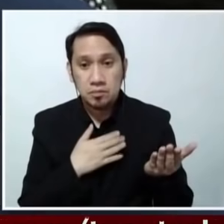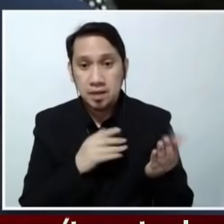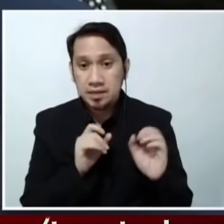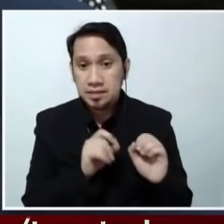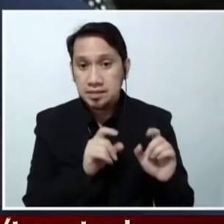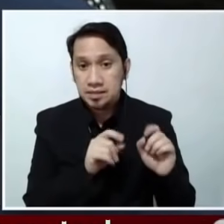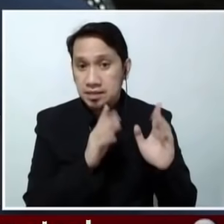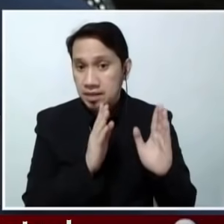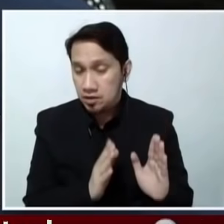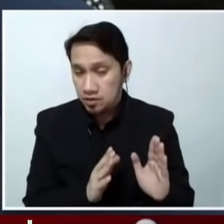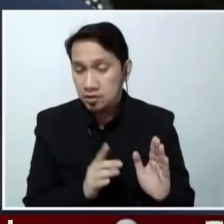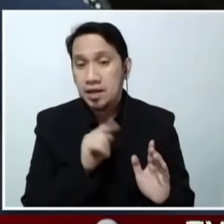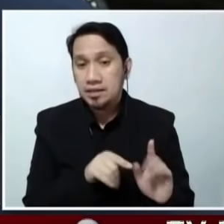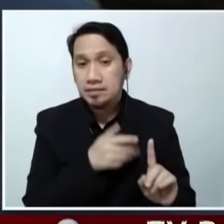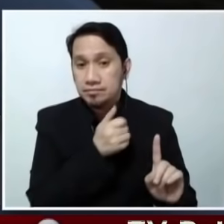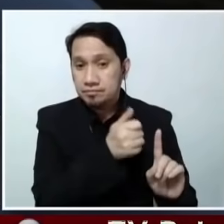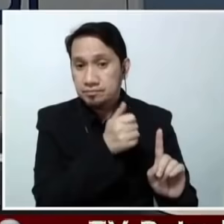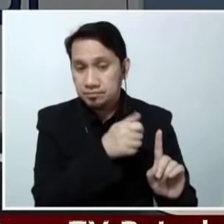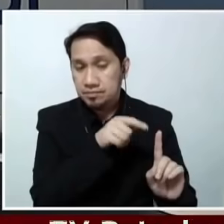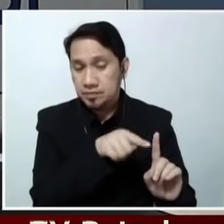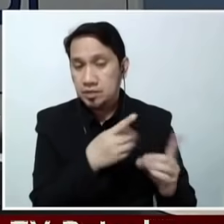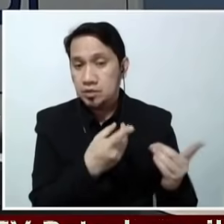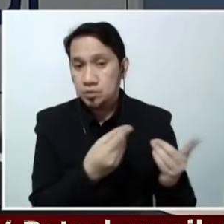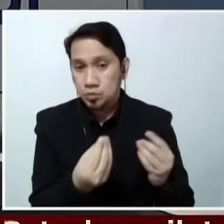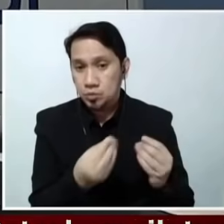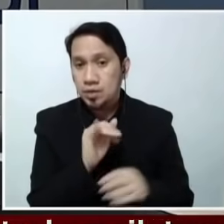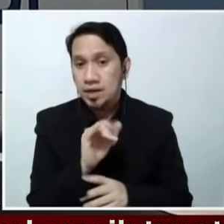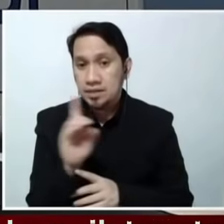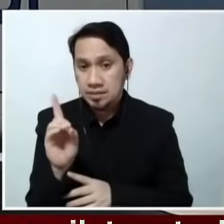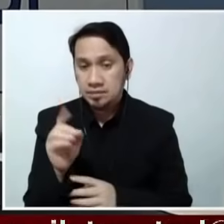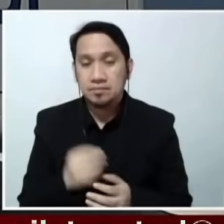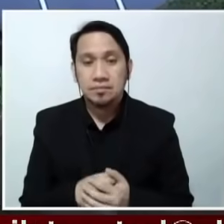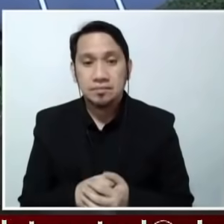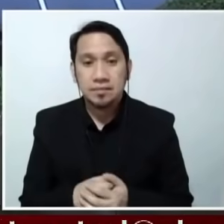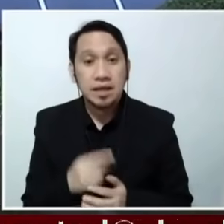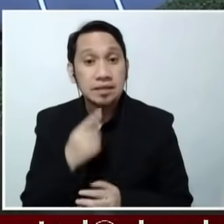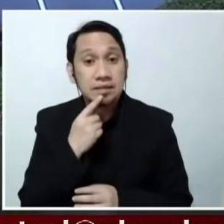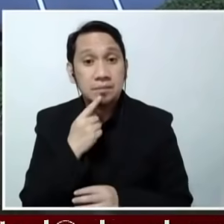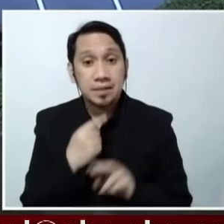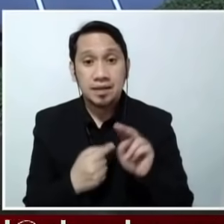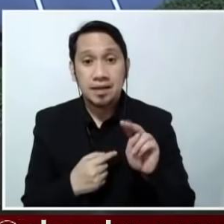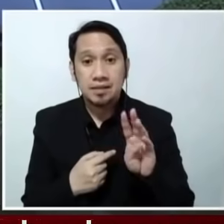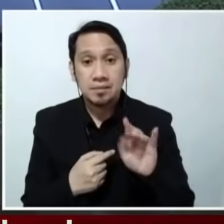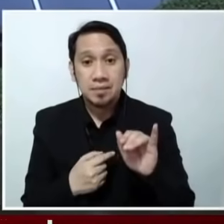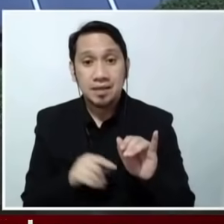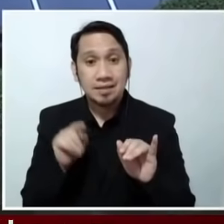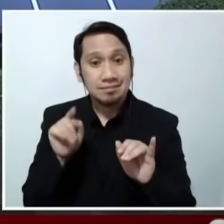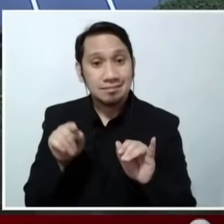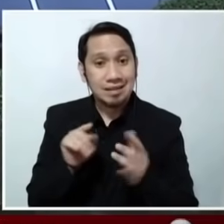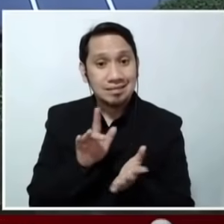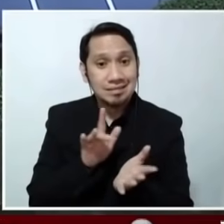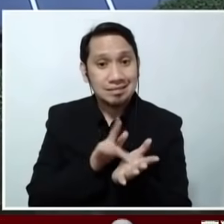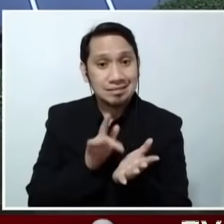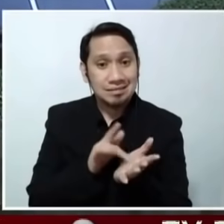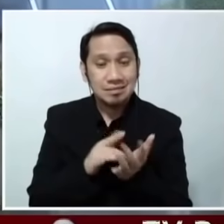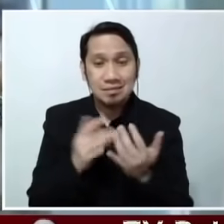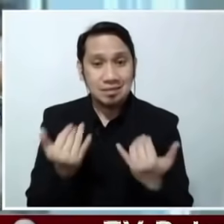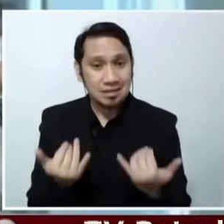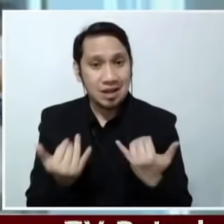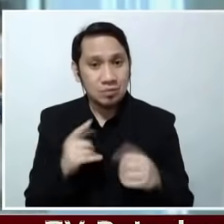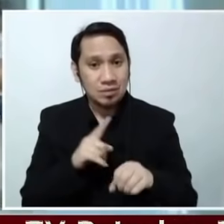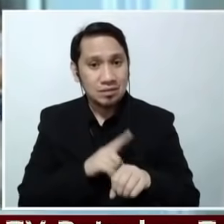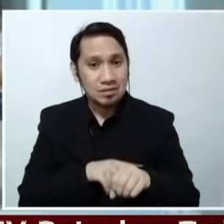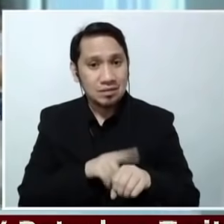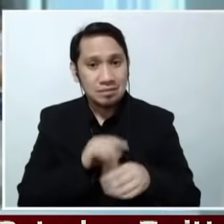yun, sila na po nagawa ng IDs. Ayon sa NBI, sinasamantala ng mga fixer ang sitwasyon ngayong pandemya